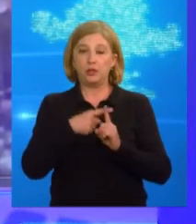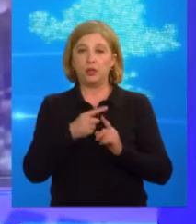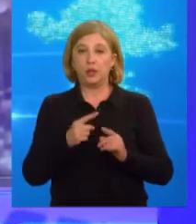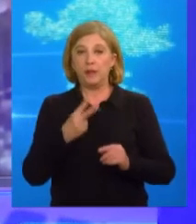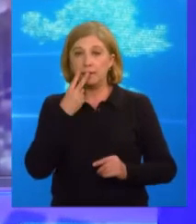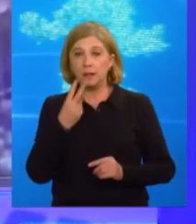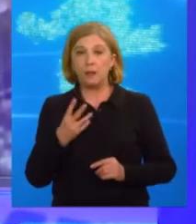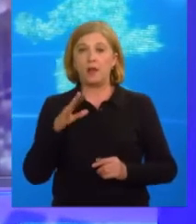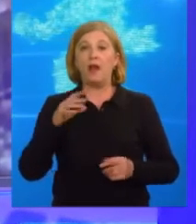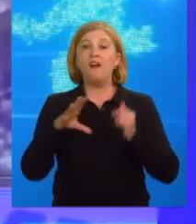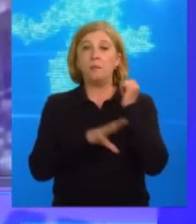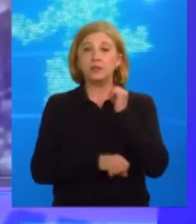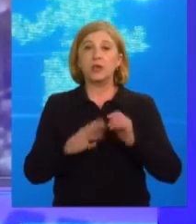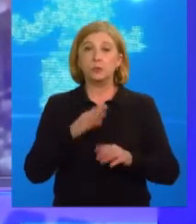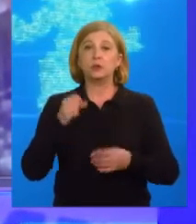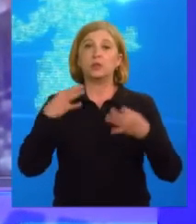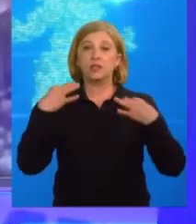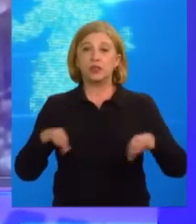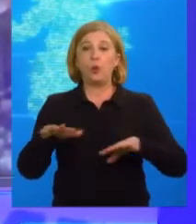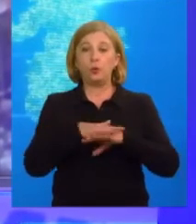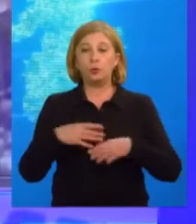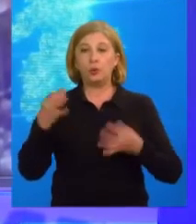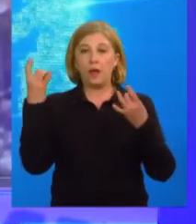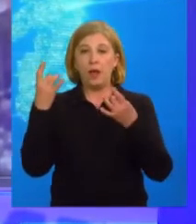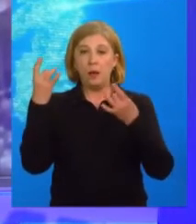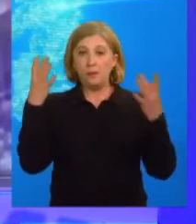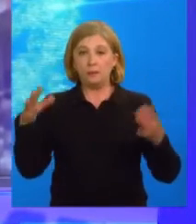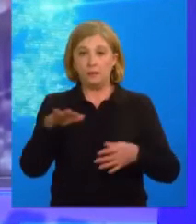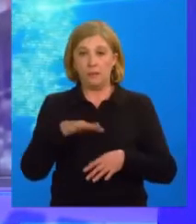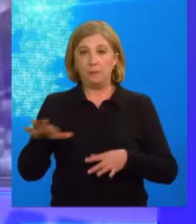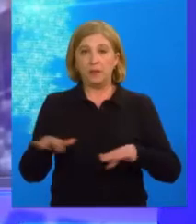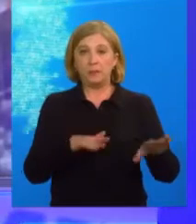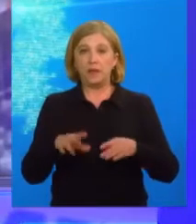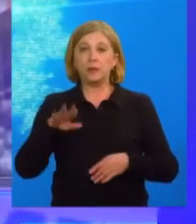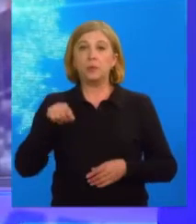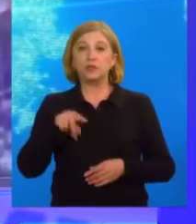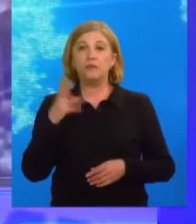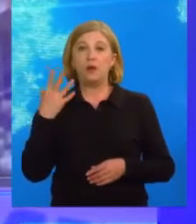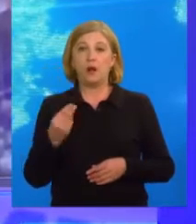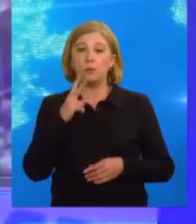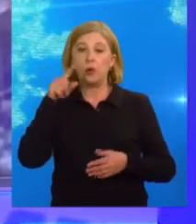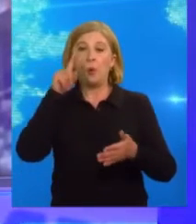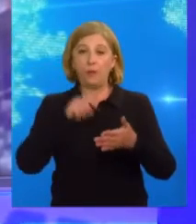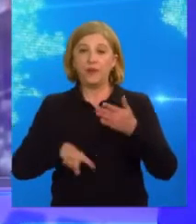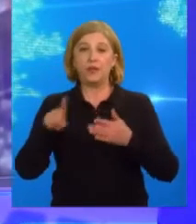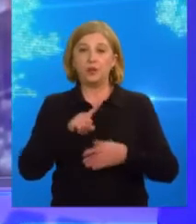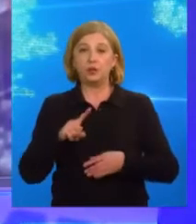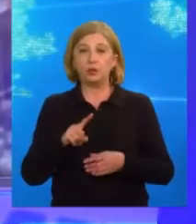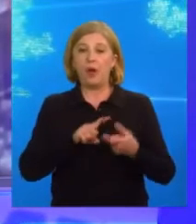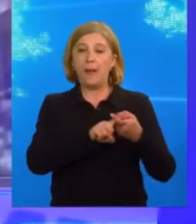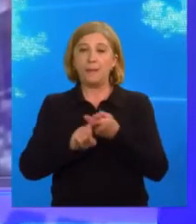В последнюю очередь будут разрешены культурно-массовые мероприятия. Это произойдет только после того, как будет уверенность, что эпидемия полностью